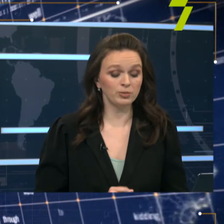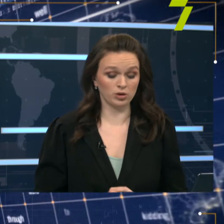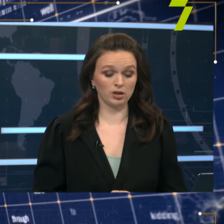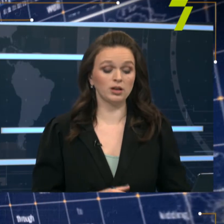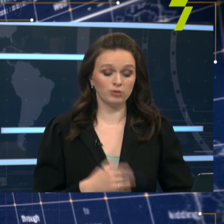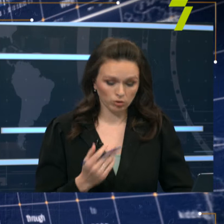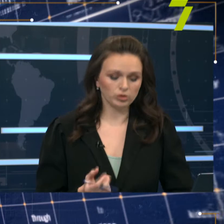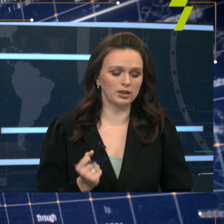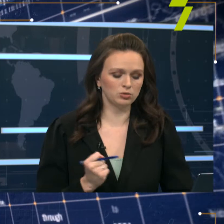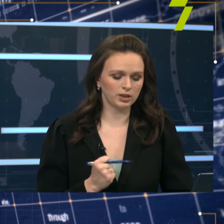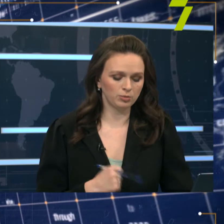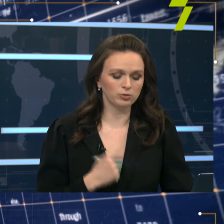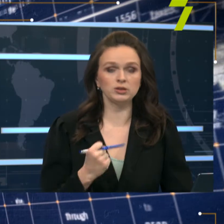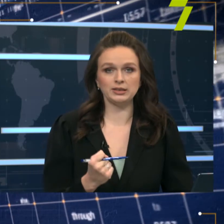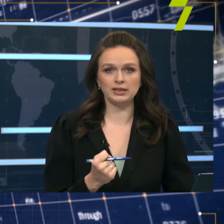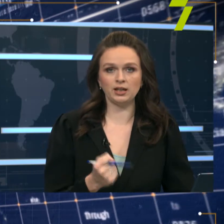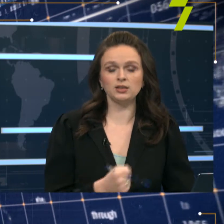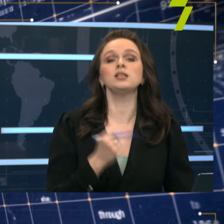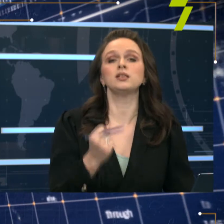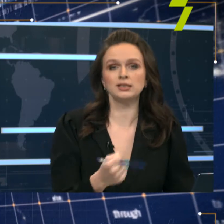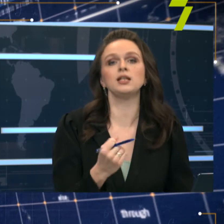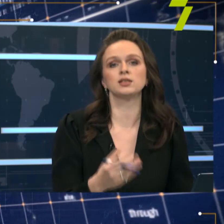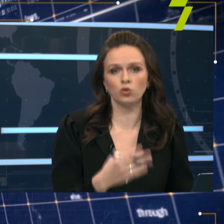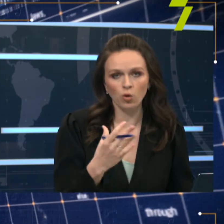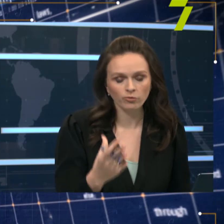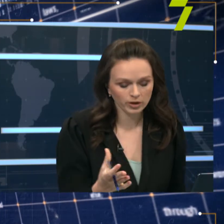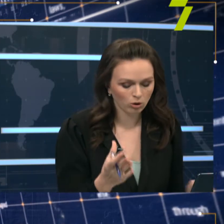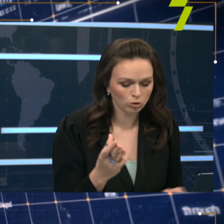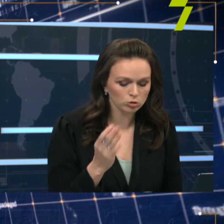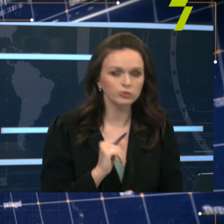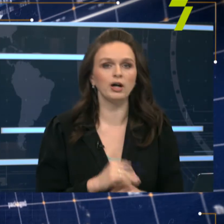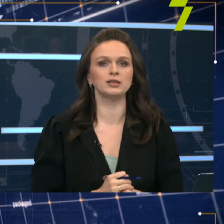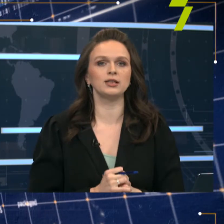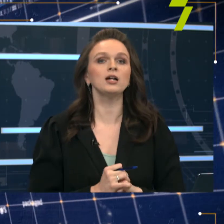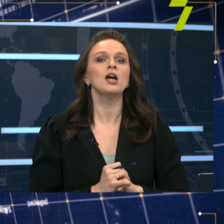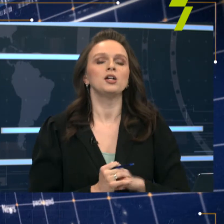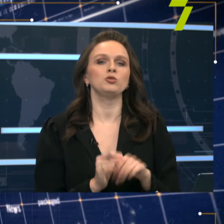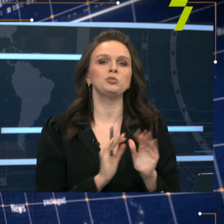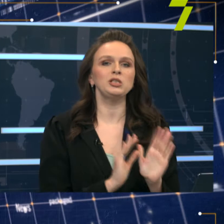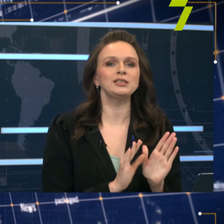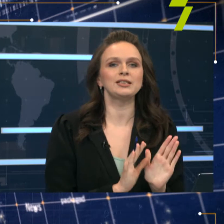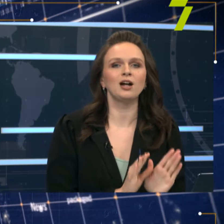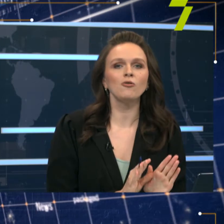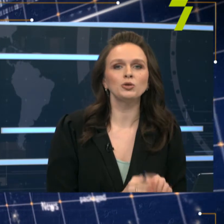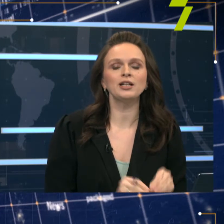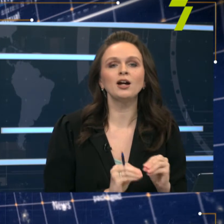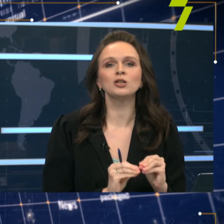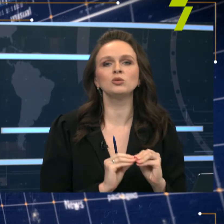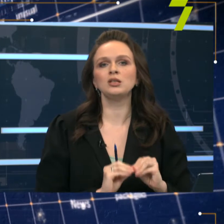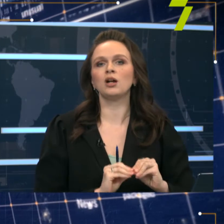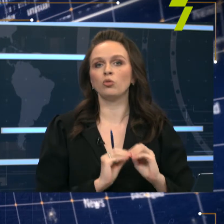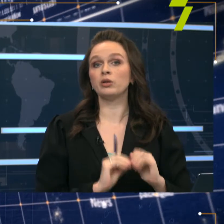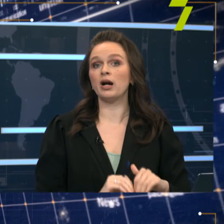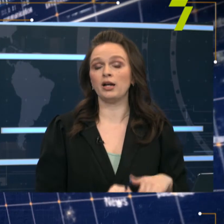якщо б вибори Верховної Ради України проводились цієї неділі, за кого б ви голосували, так? І ось мені цікаво,